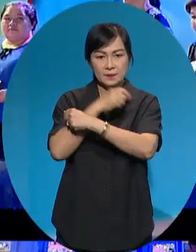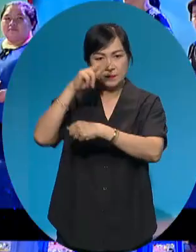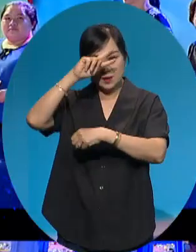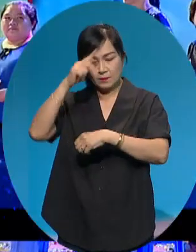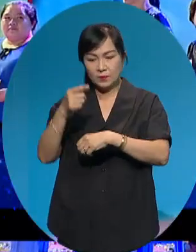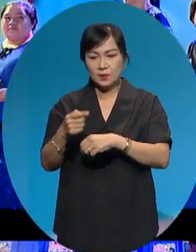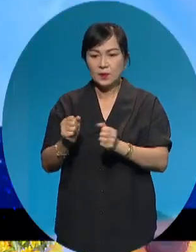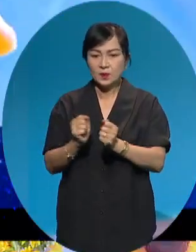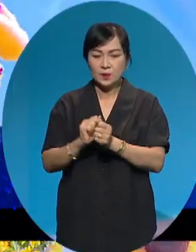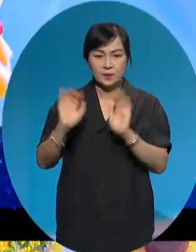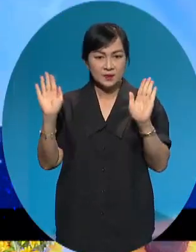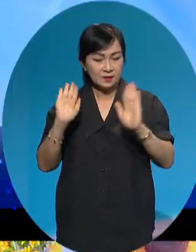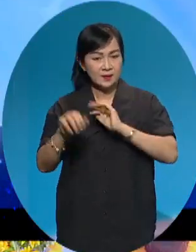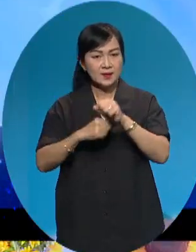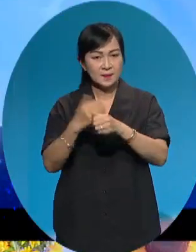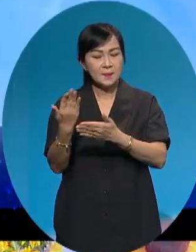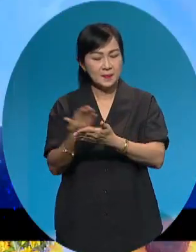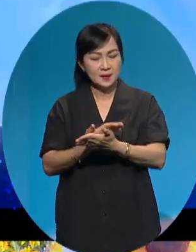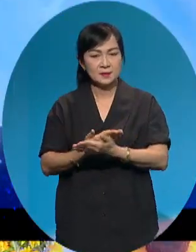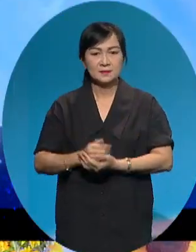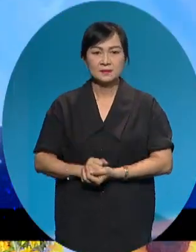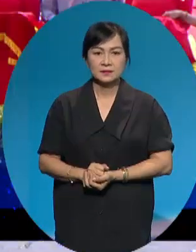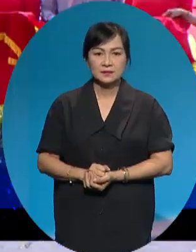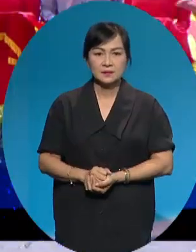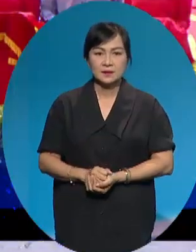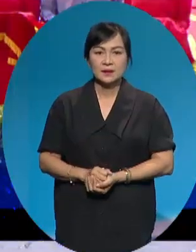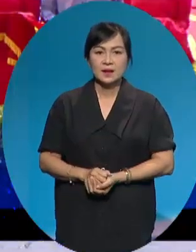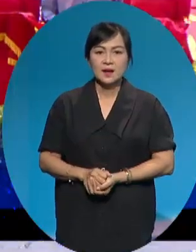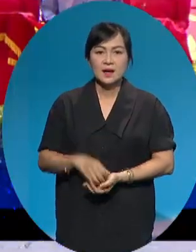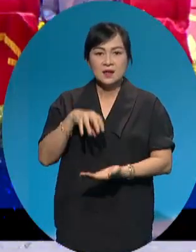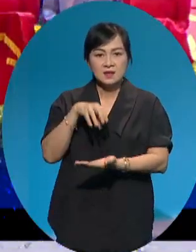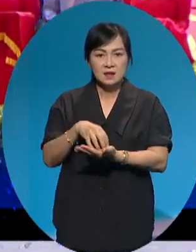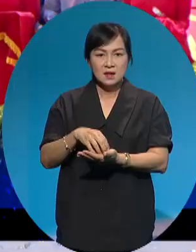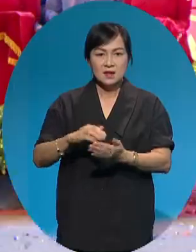phúc và cùng nhau chào đón năm mới an khang thịnh vượng. Khu vui xuân cũng là